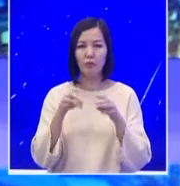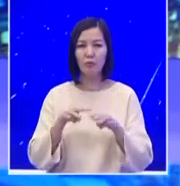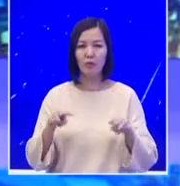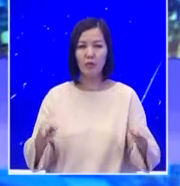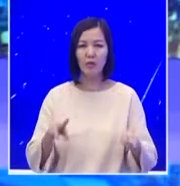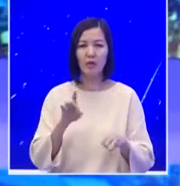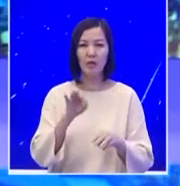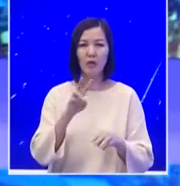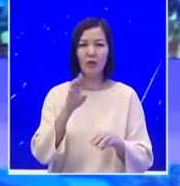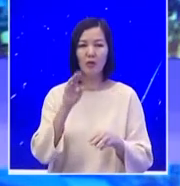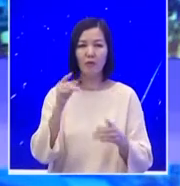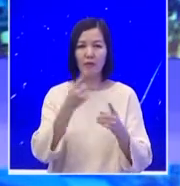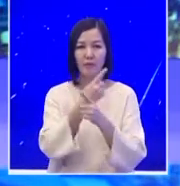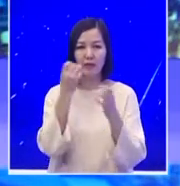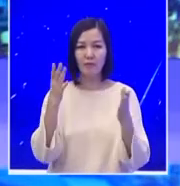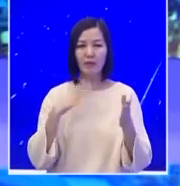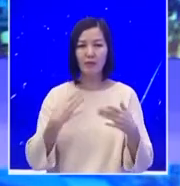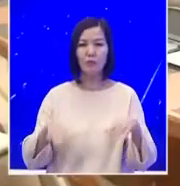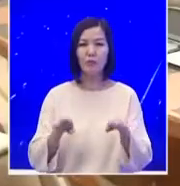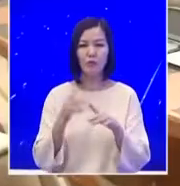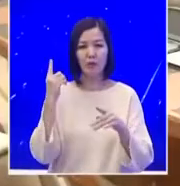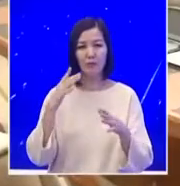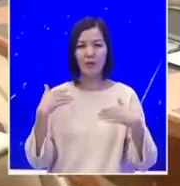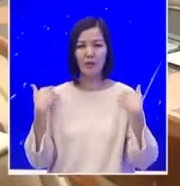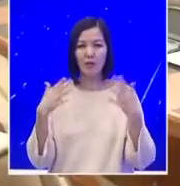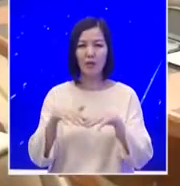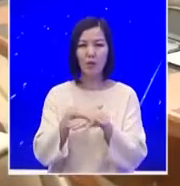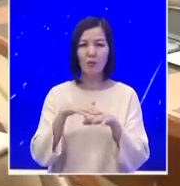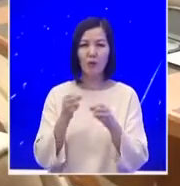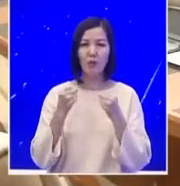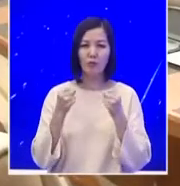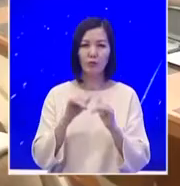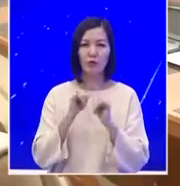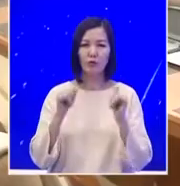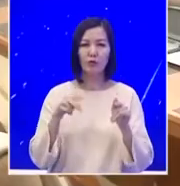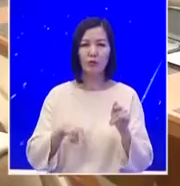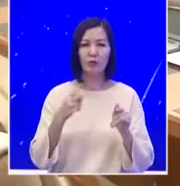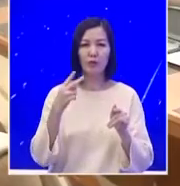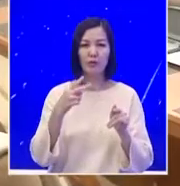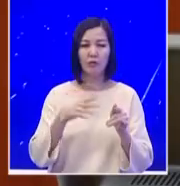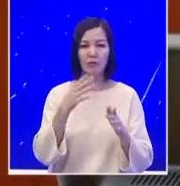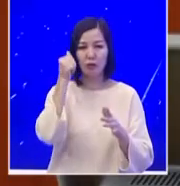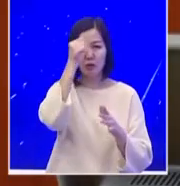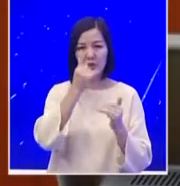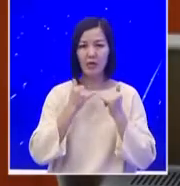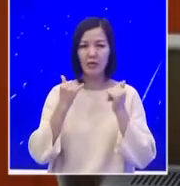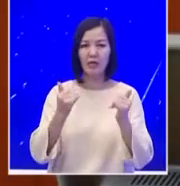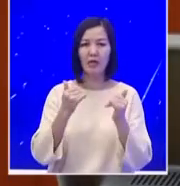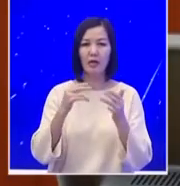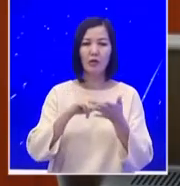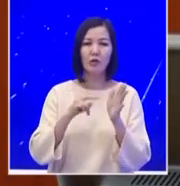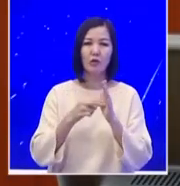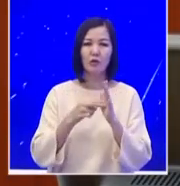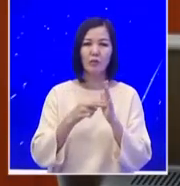министрі Ақтоты Райымқұлова мәлімдеді. Мұндай бастамалар бұқаралық спортты дамытудың 2020-2025 жылдарға арналған